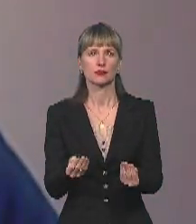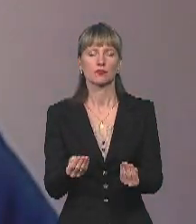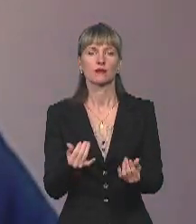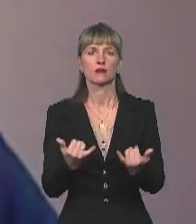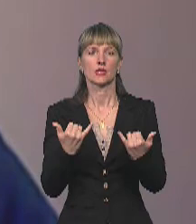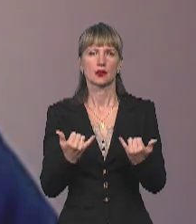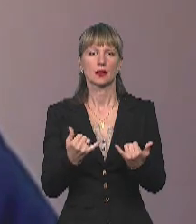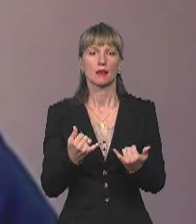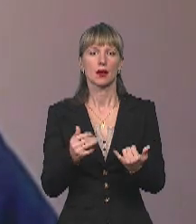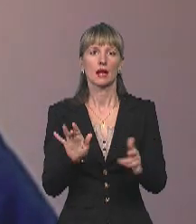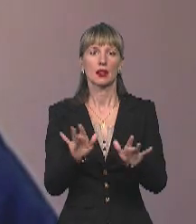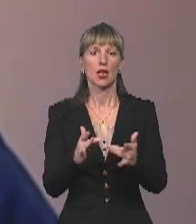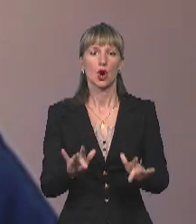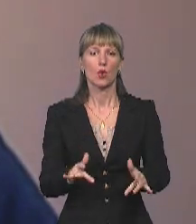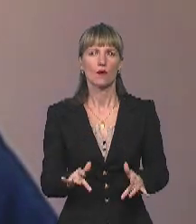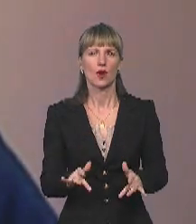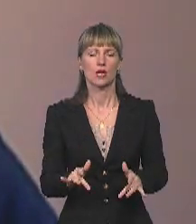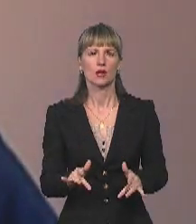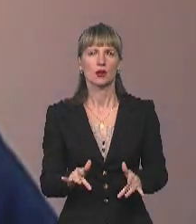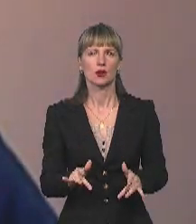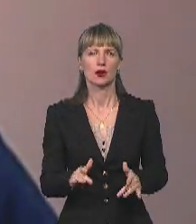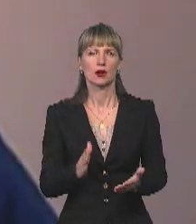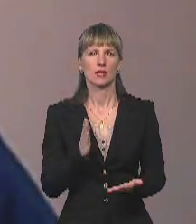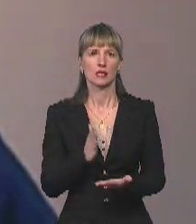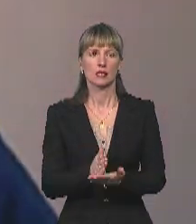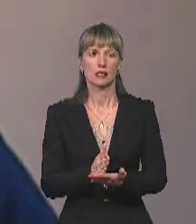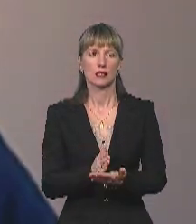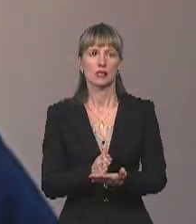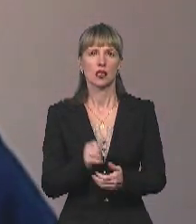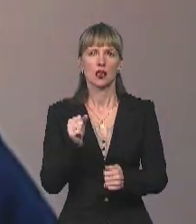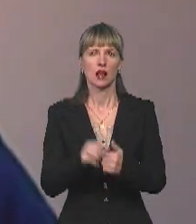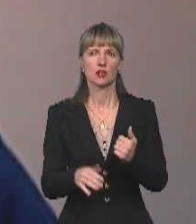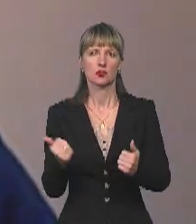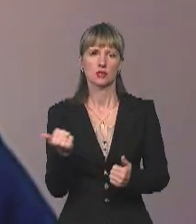Тепер нарахування іде щотижня,